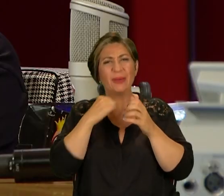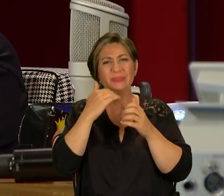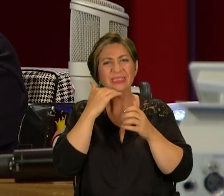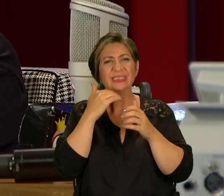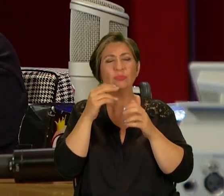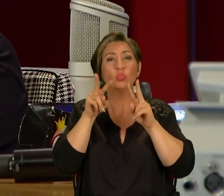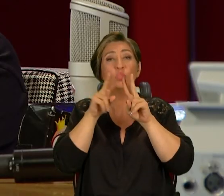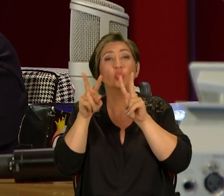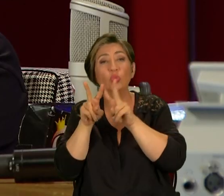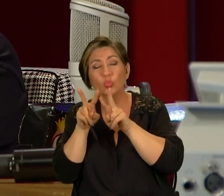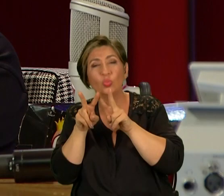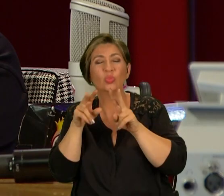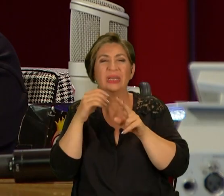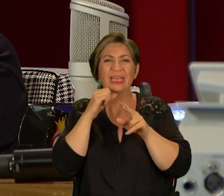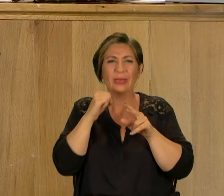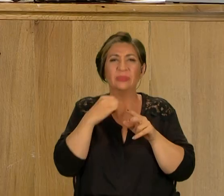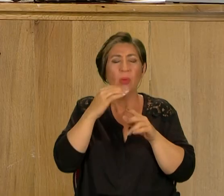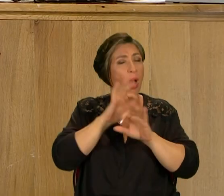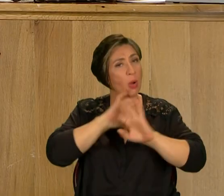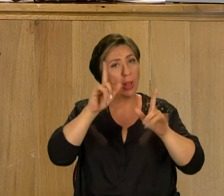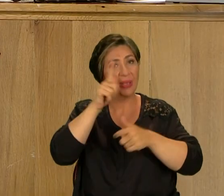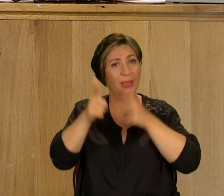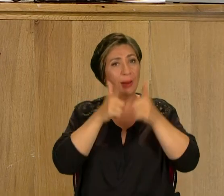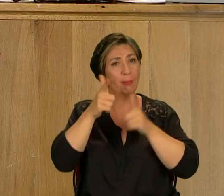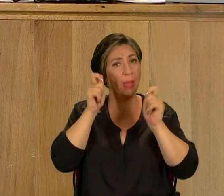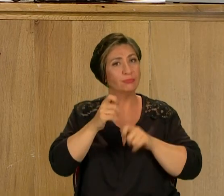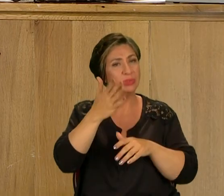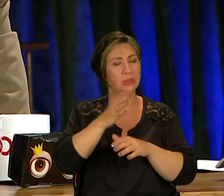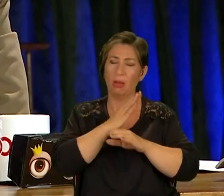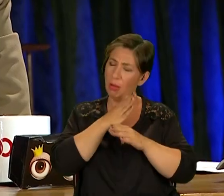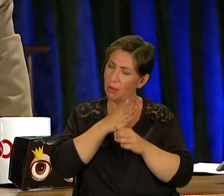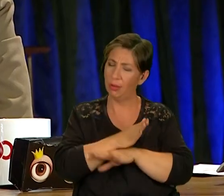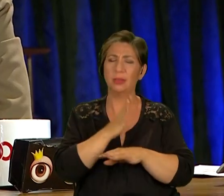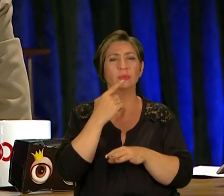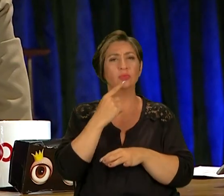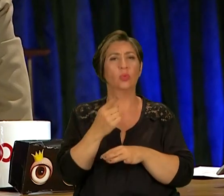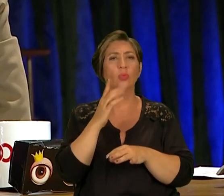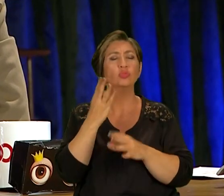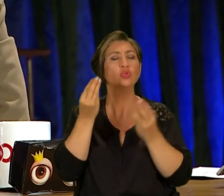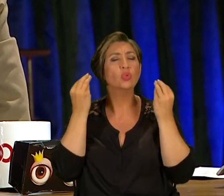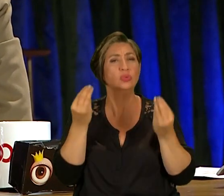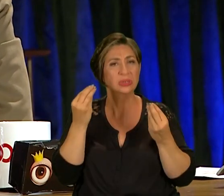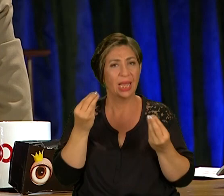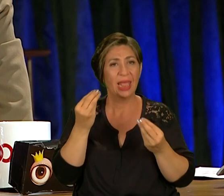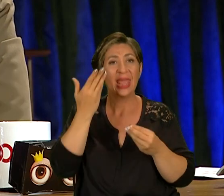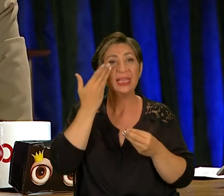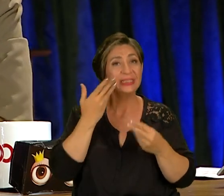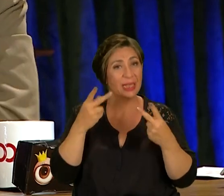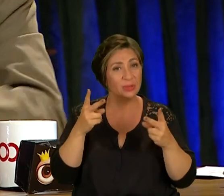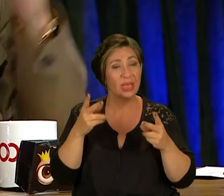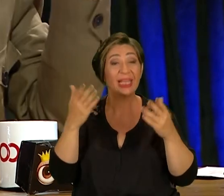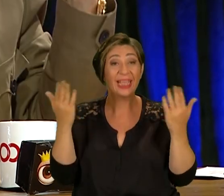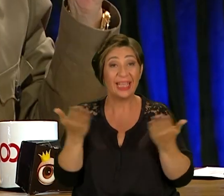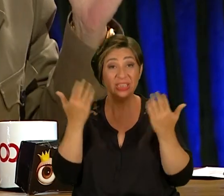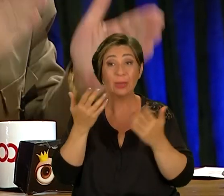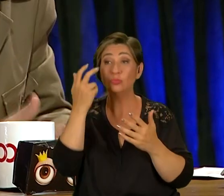mum kabız klip dünyasına harikulade bir klip yapmışsın. Teşekkür ederim. Hakikaten, hakikaten çok güzel izlenebilecek. Keşke